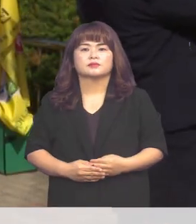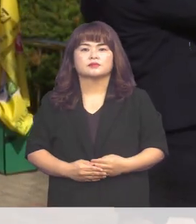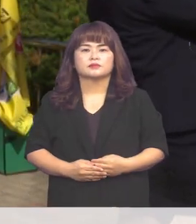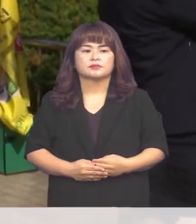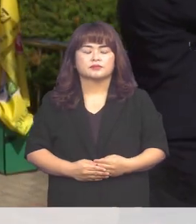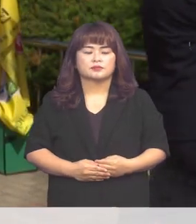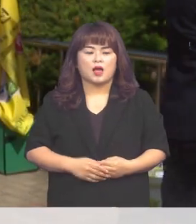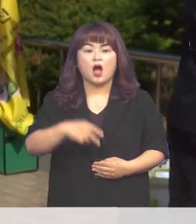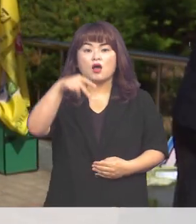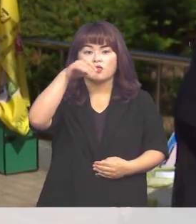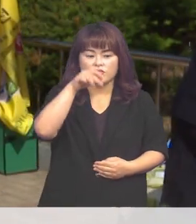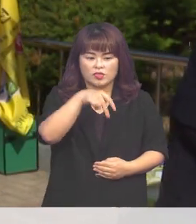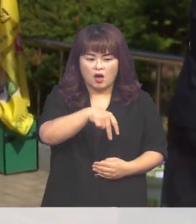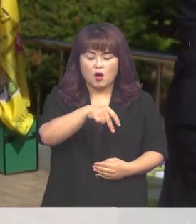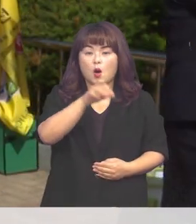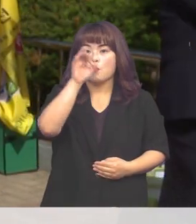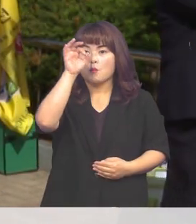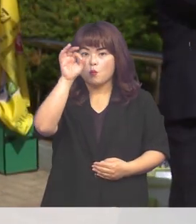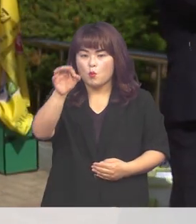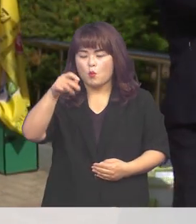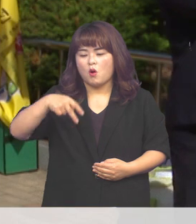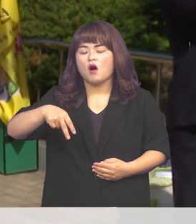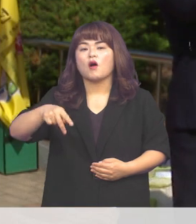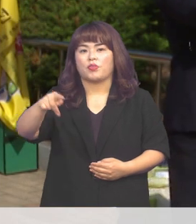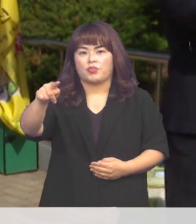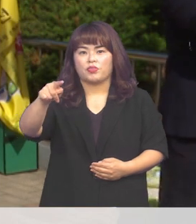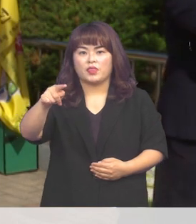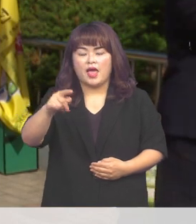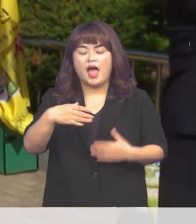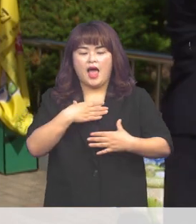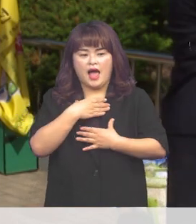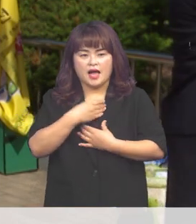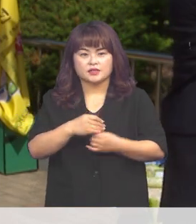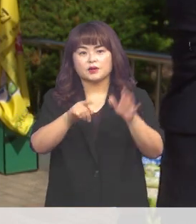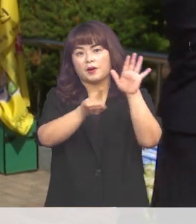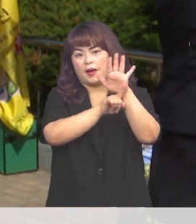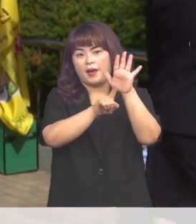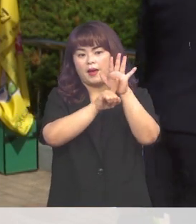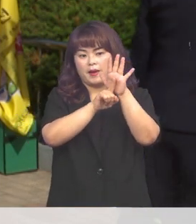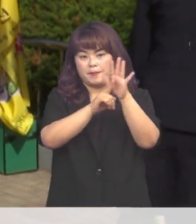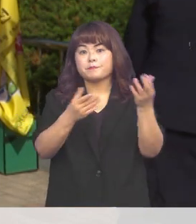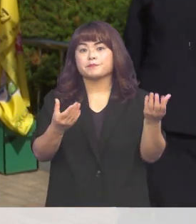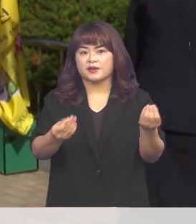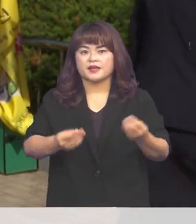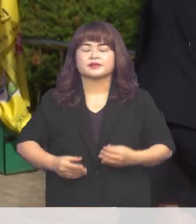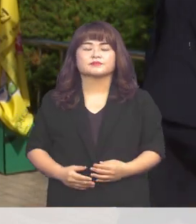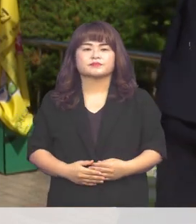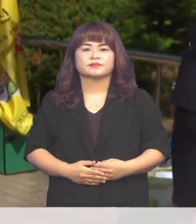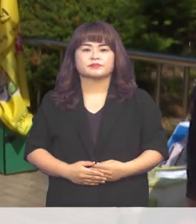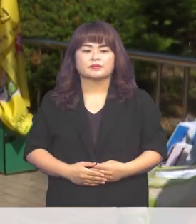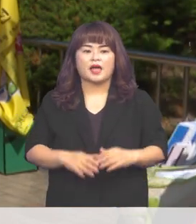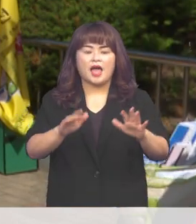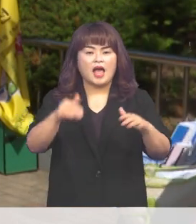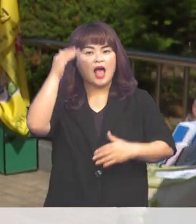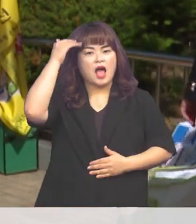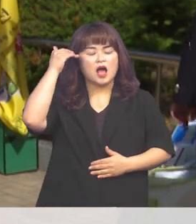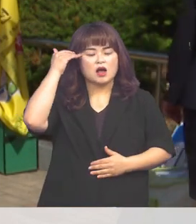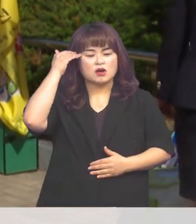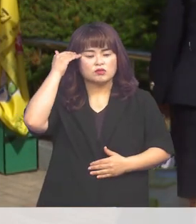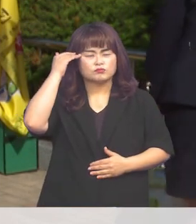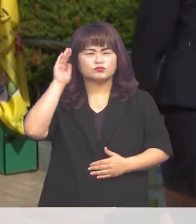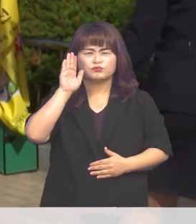해서 서다, 보다, 걷다 안전 캠페인을 했습니다. 이